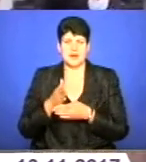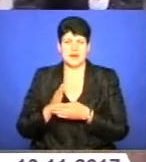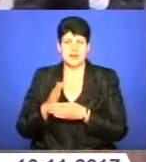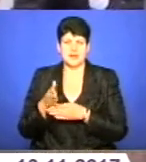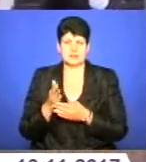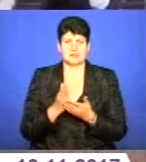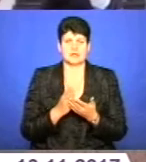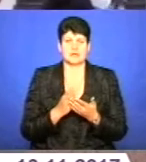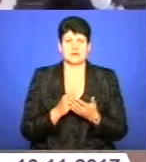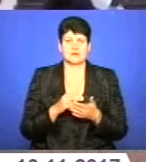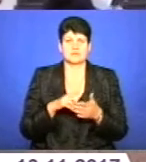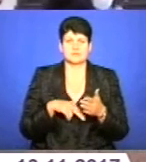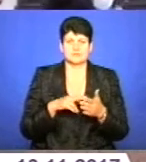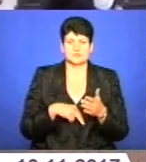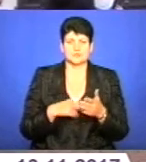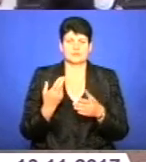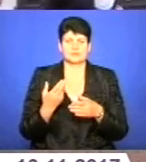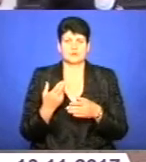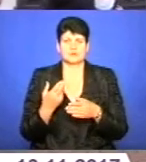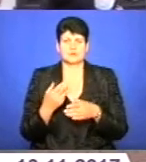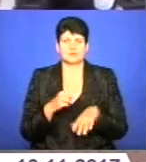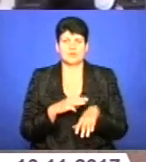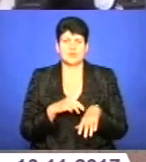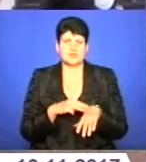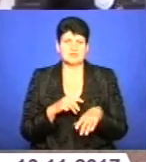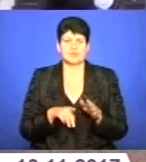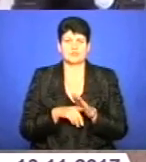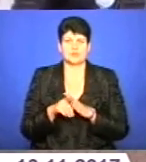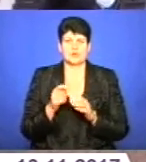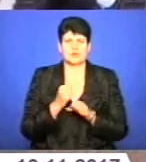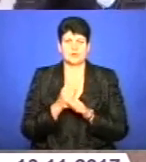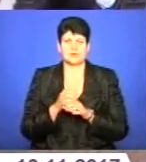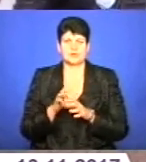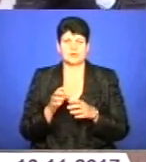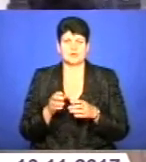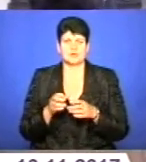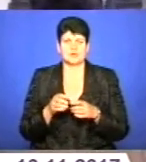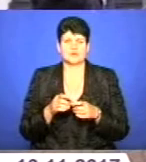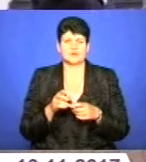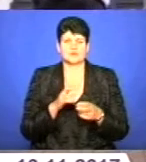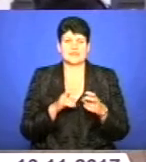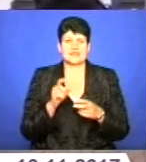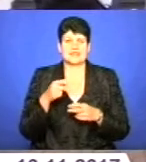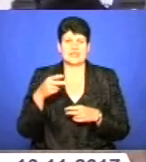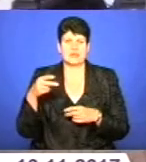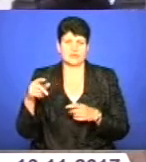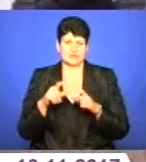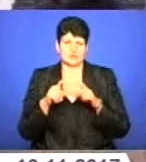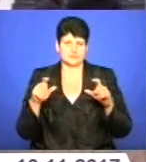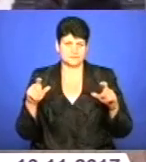поліцією, які почали робити охоту на так звані євробляхи. Ми добиваємося для того,